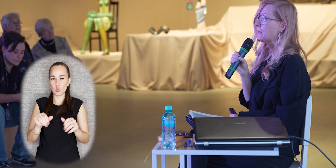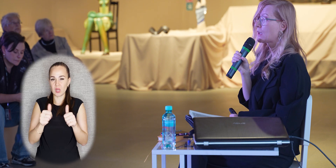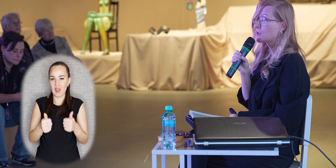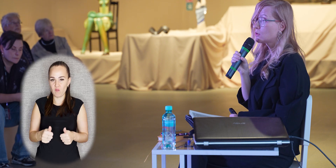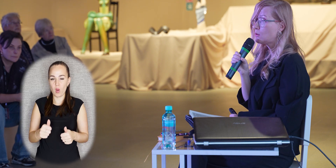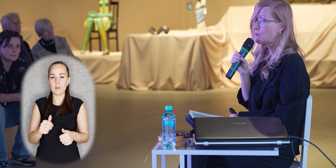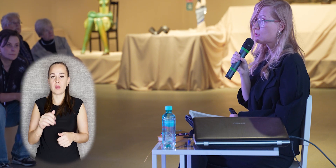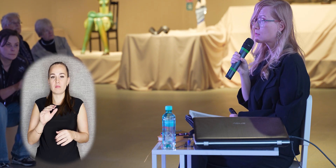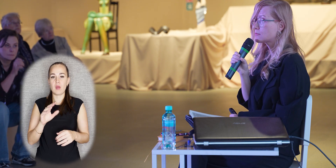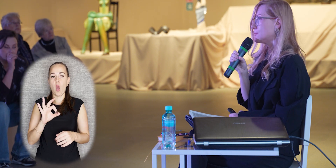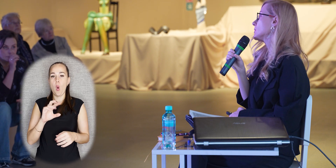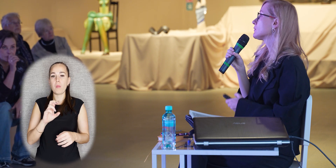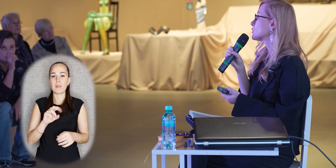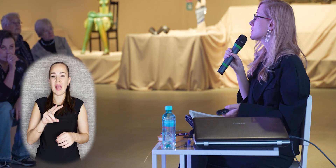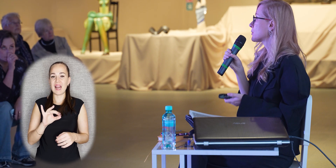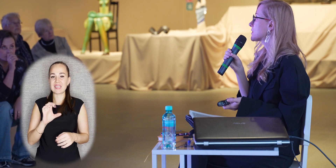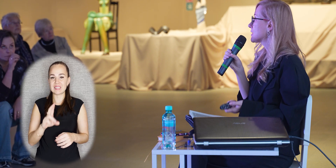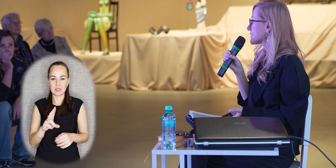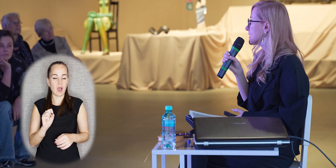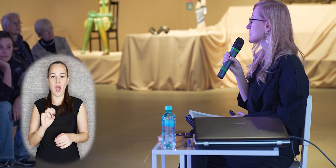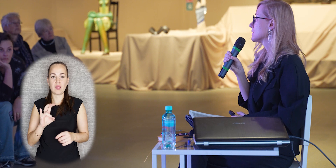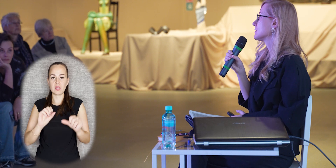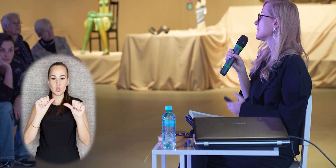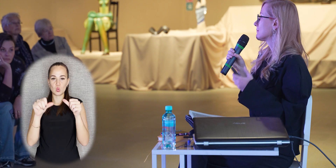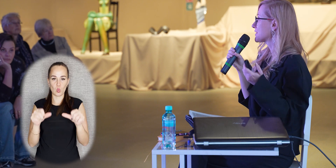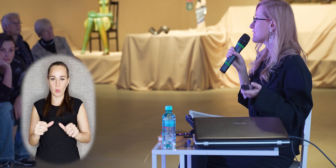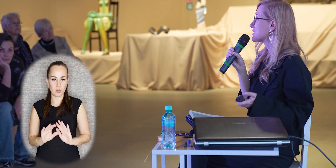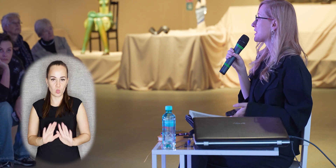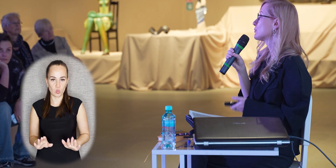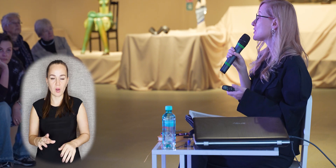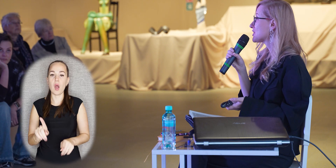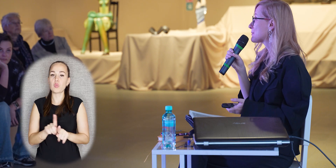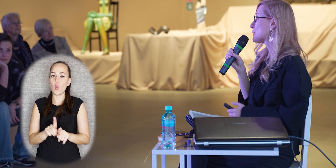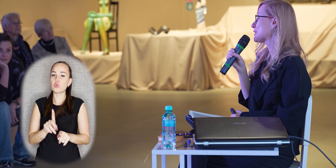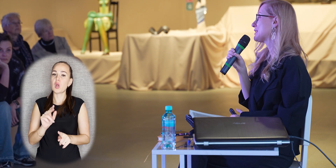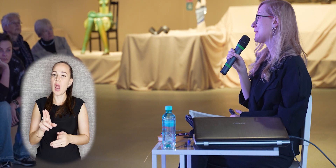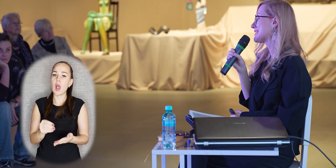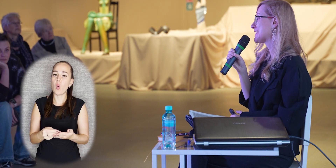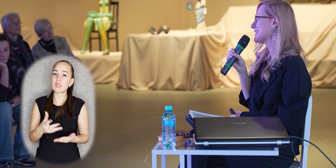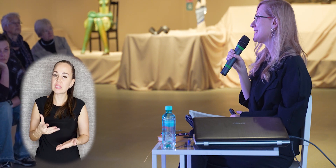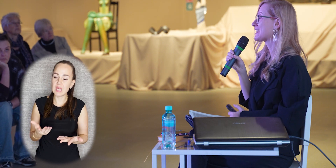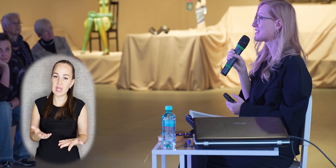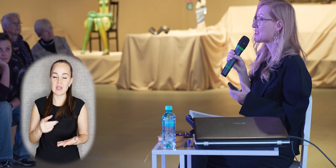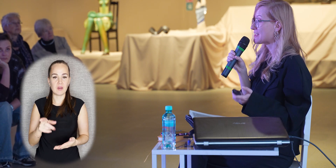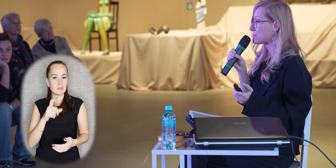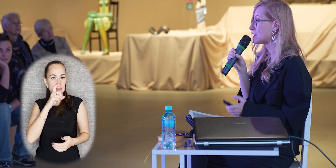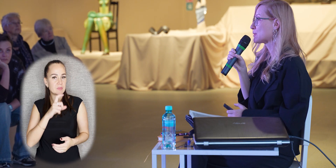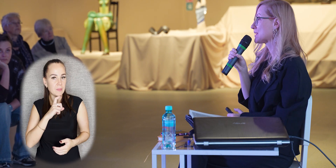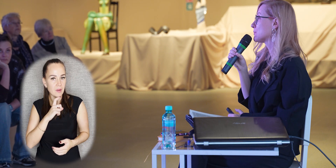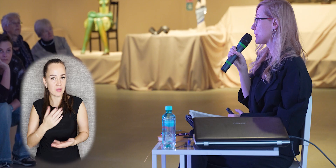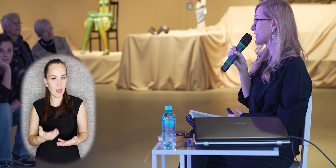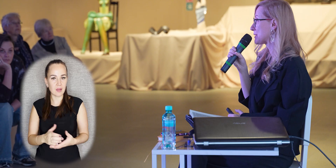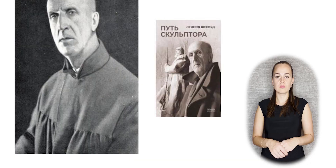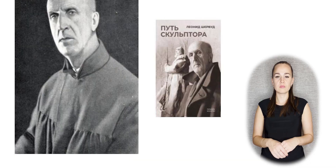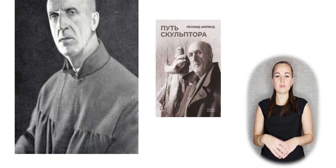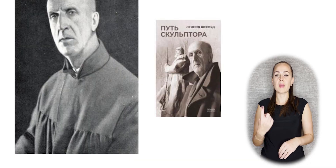скульптуры. Но, тем не менее, вот тоже вопрос, как их оценивать. То есть оценивать их как просто часть монументальной политики или как часть плана